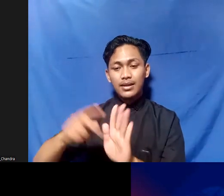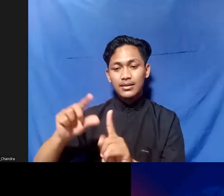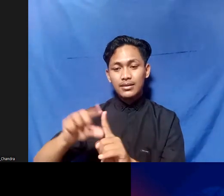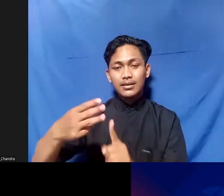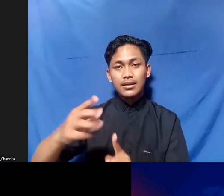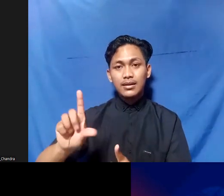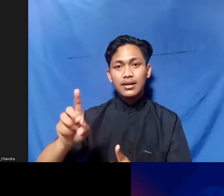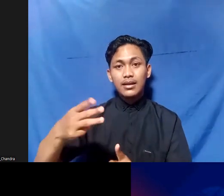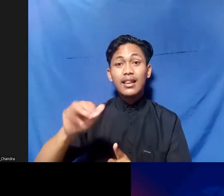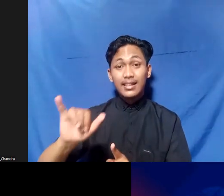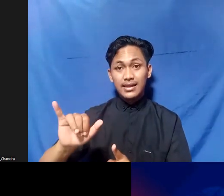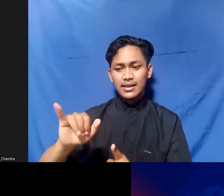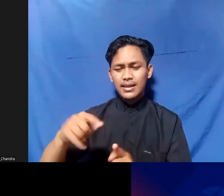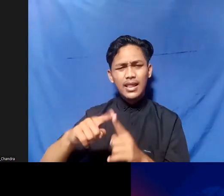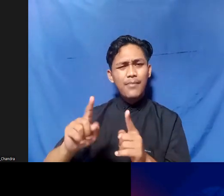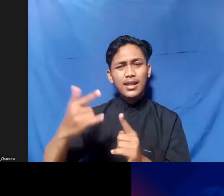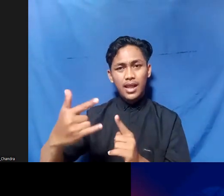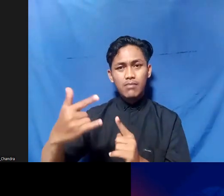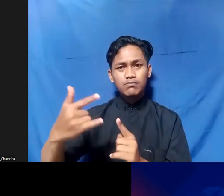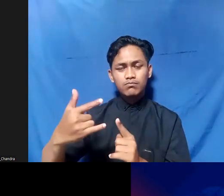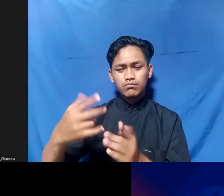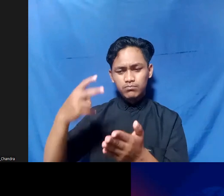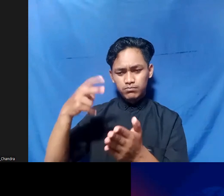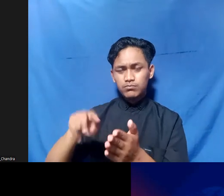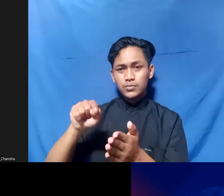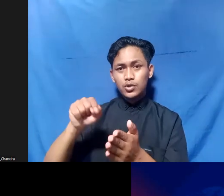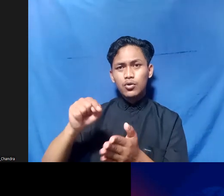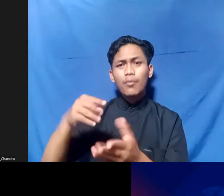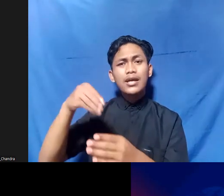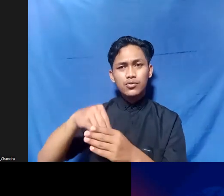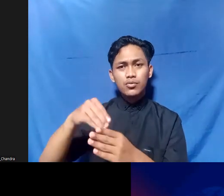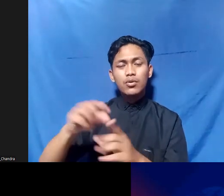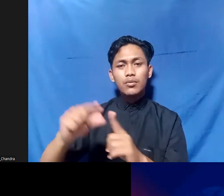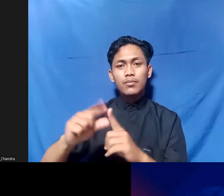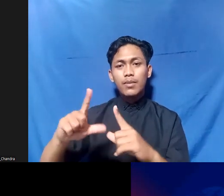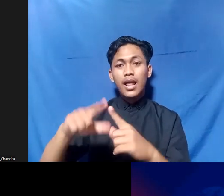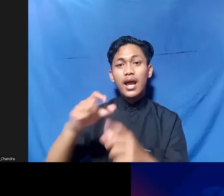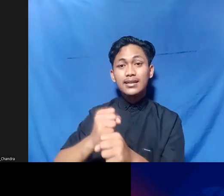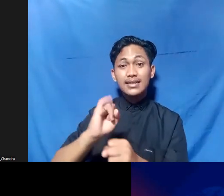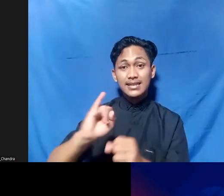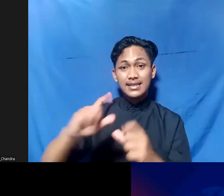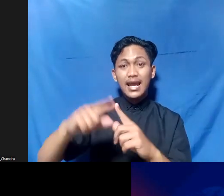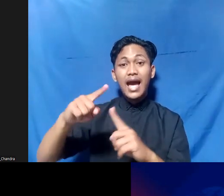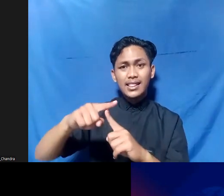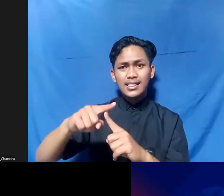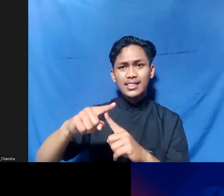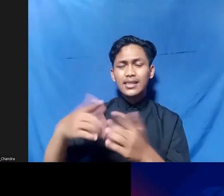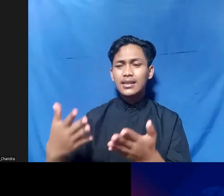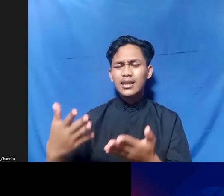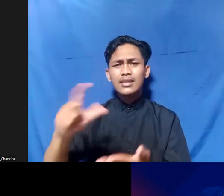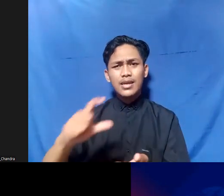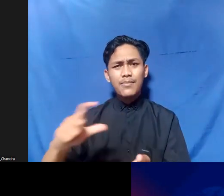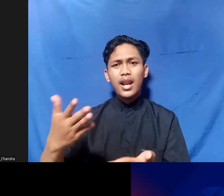plagiarisme tidak dapat dihilangkan atau hanya sekedar mengurangi jika menggunakan mendeley silahkan Monggo yang mau menjawab Mbak